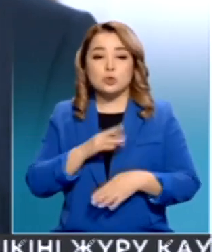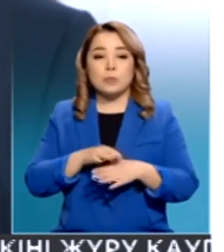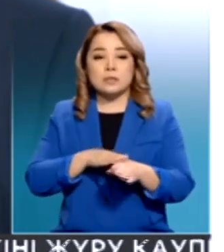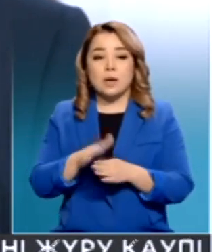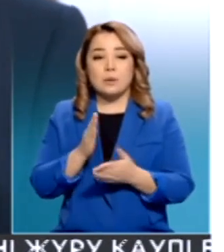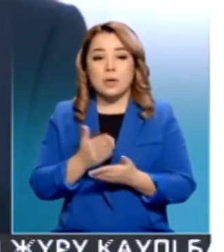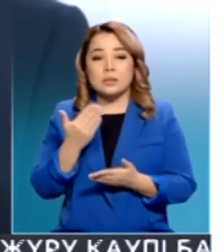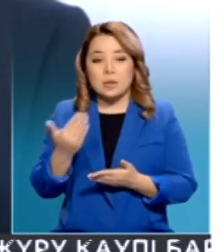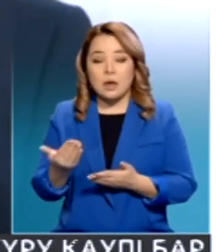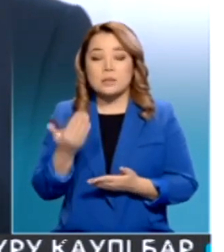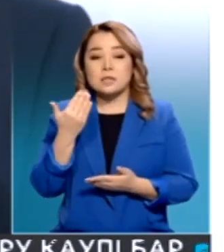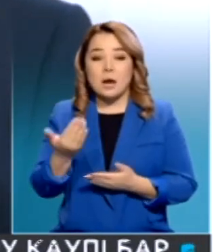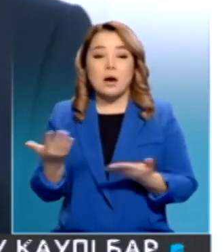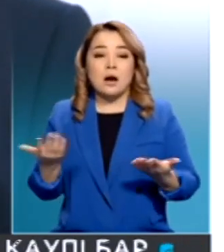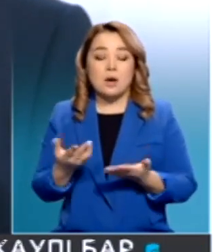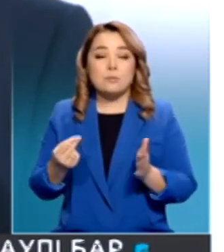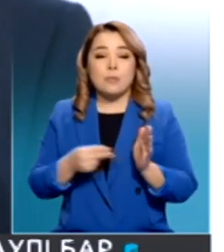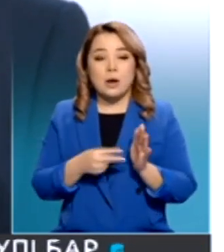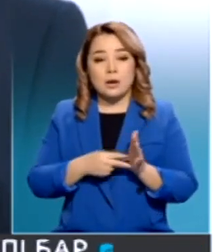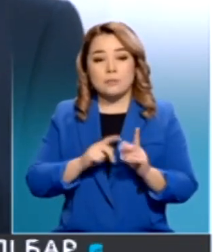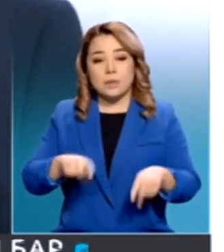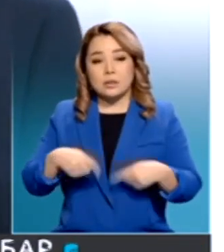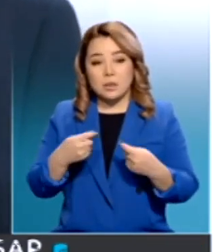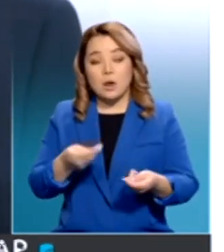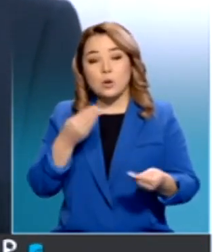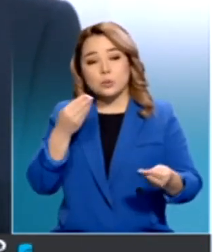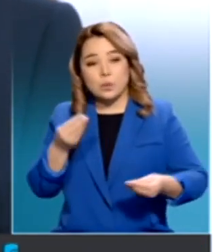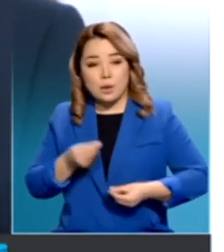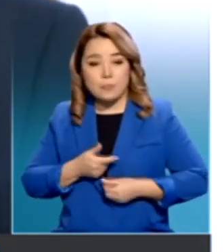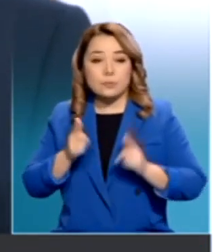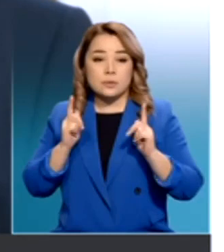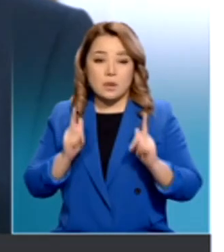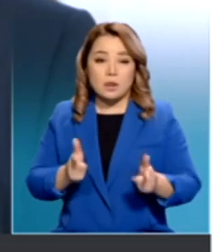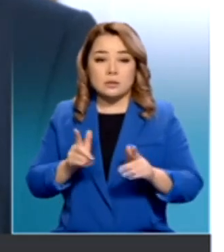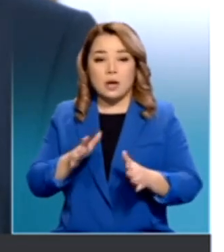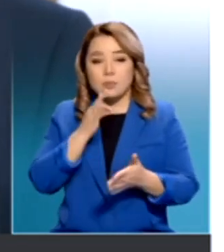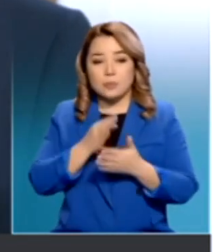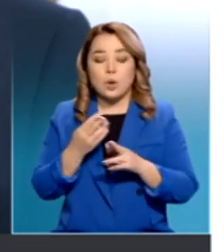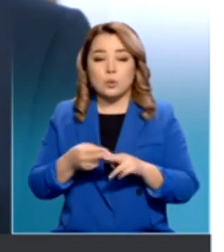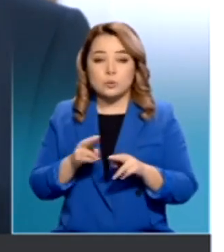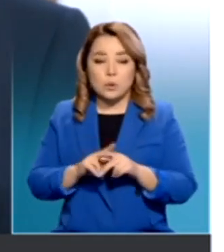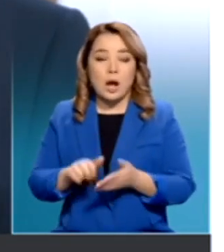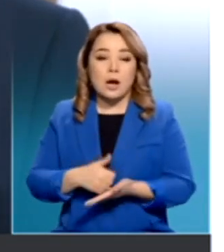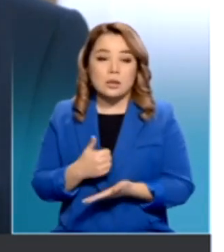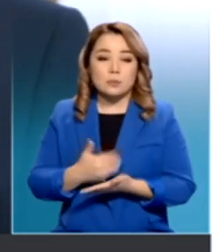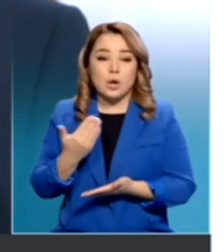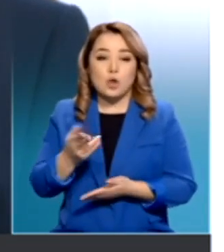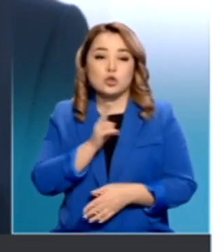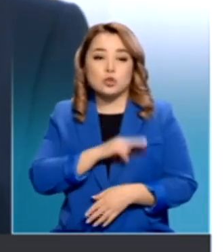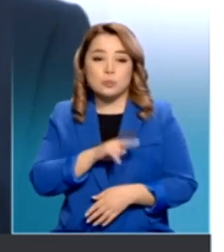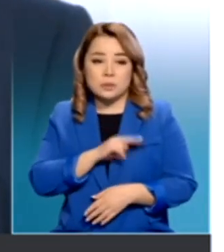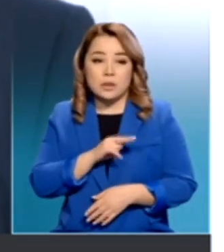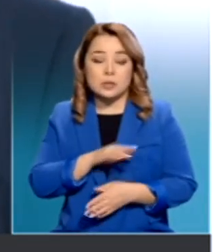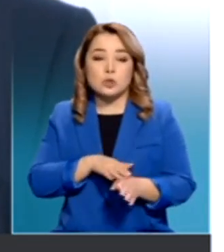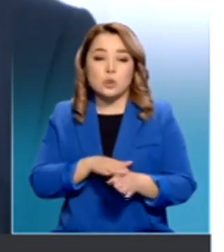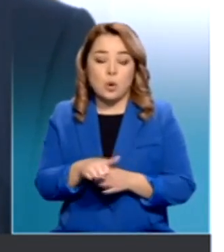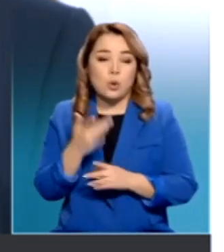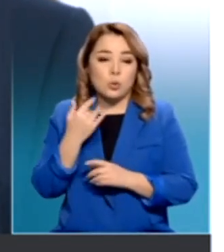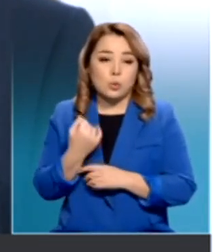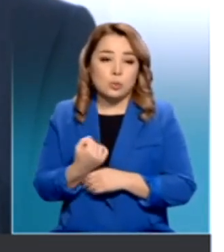жатыр? Сіздер қандай баға бересіздер? Қанағаттандырасыз сіздерді осы әкімдеріңіздің жұмысы? Толығымен қолдап отыр.